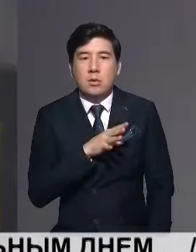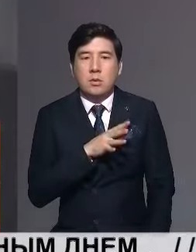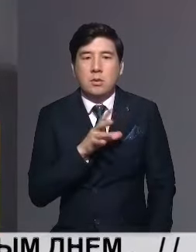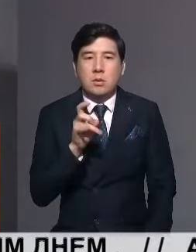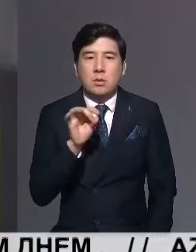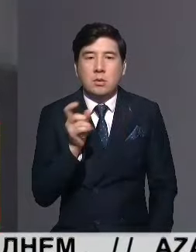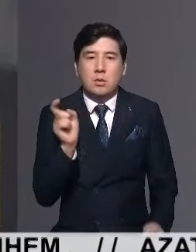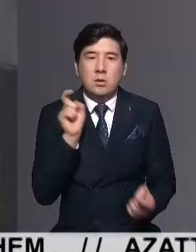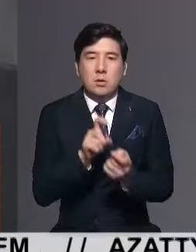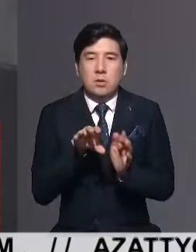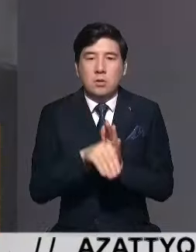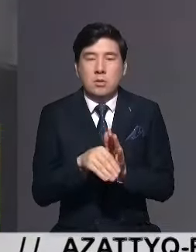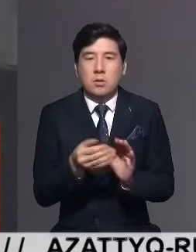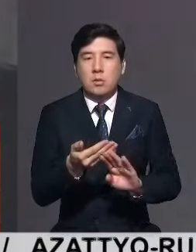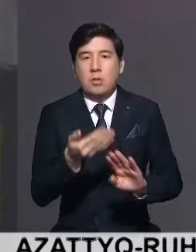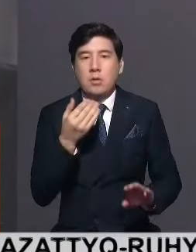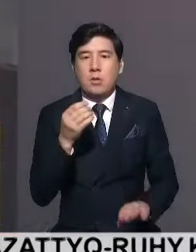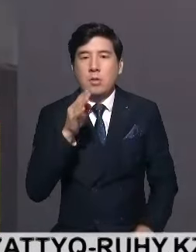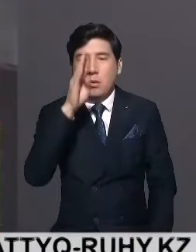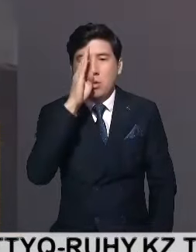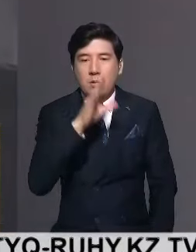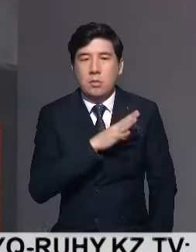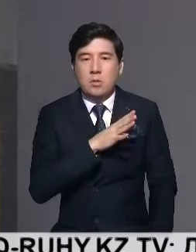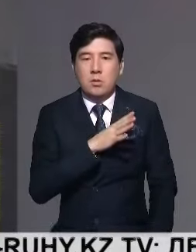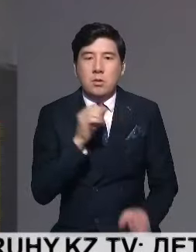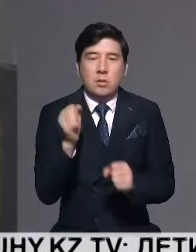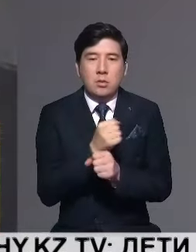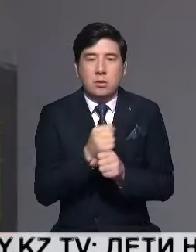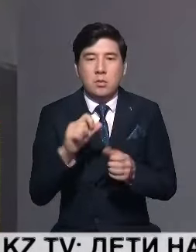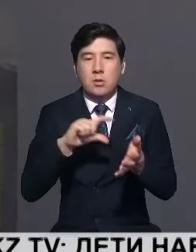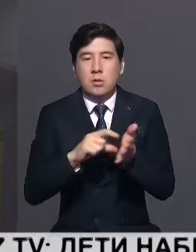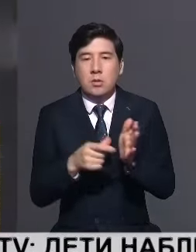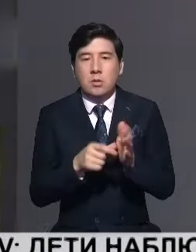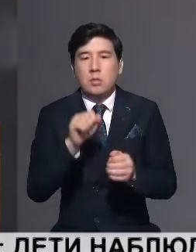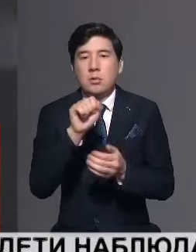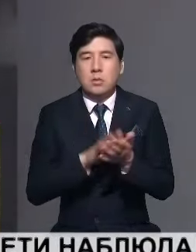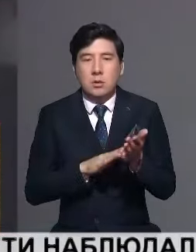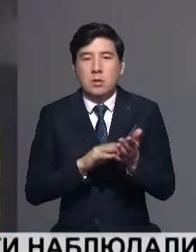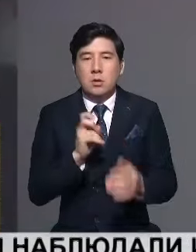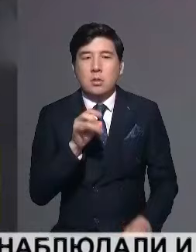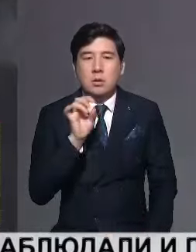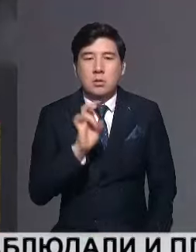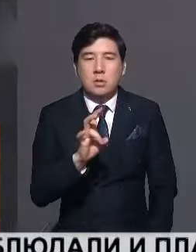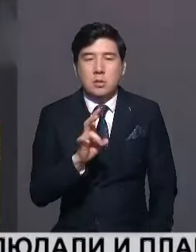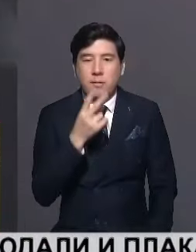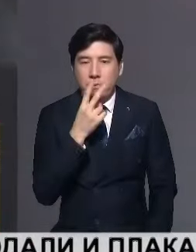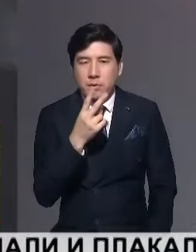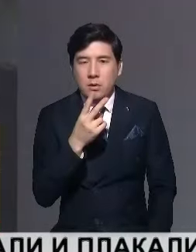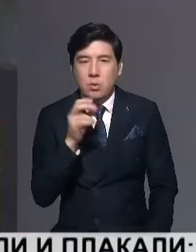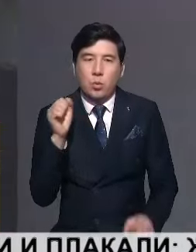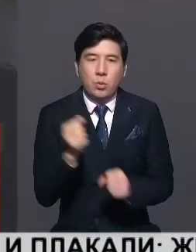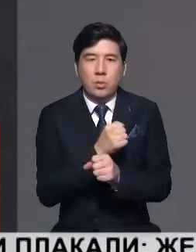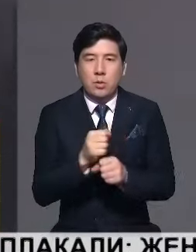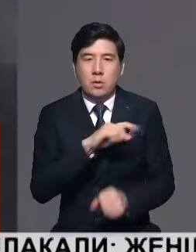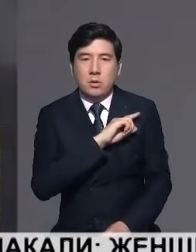нападавшим оказался бывший парень потерпевшей. Избивать он ее начал в помещении и продолжил уже на крыльце. На кадрах видно, что удары были такой